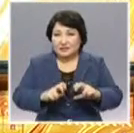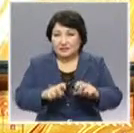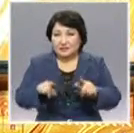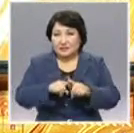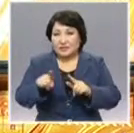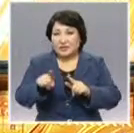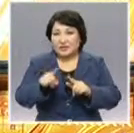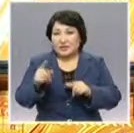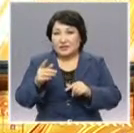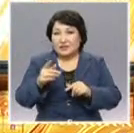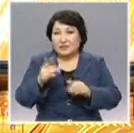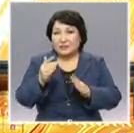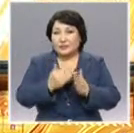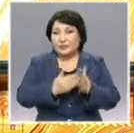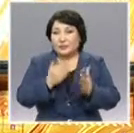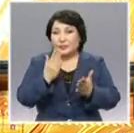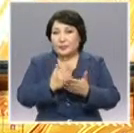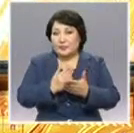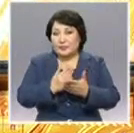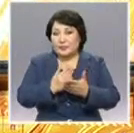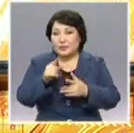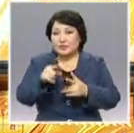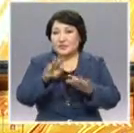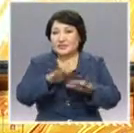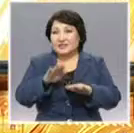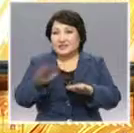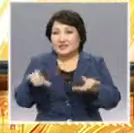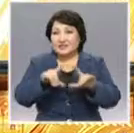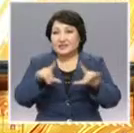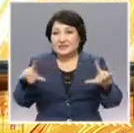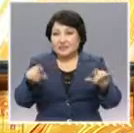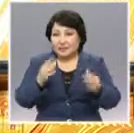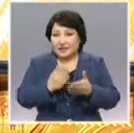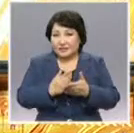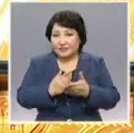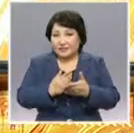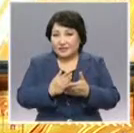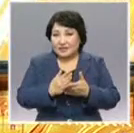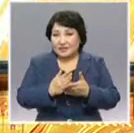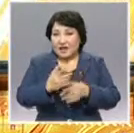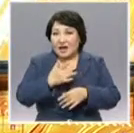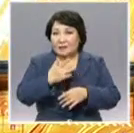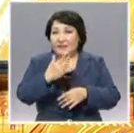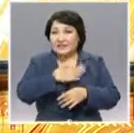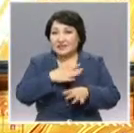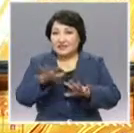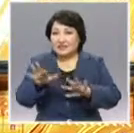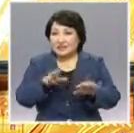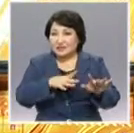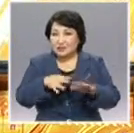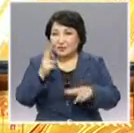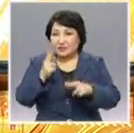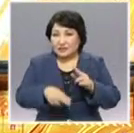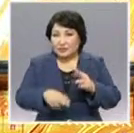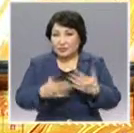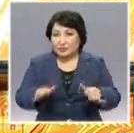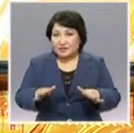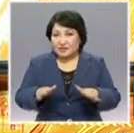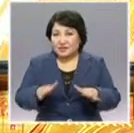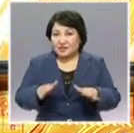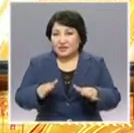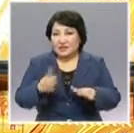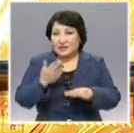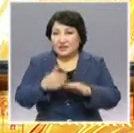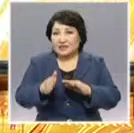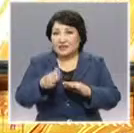бар. Қазір ол жерде бір детсад бар екен. Бұрынғы уақытта ол приватизация өтіп кеткен екен. Қазір есімен сөйлесіп,